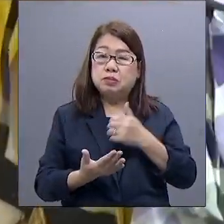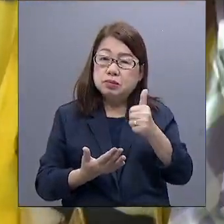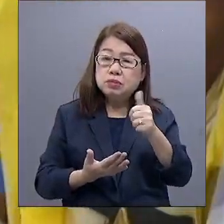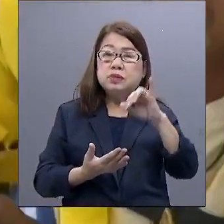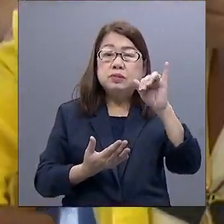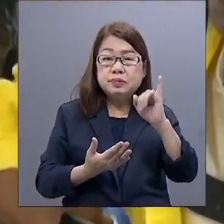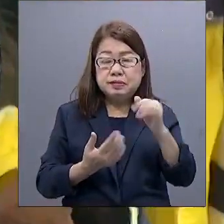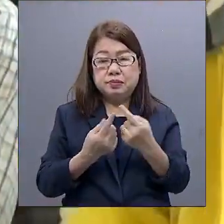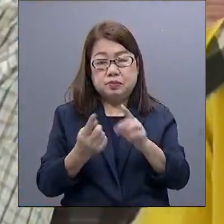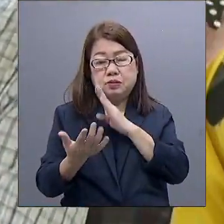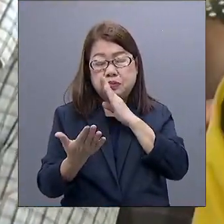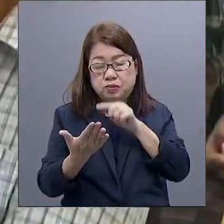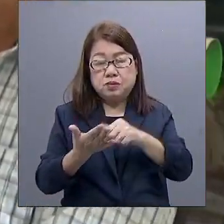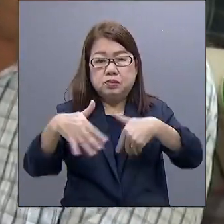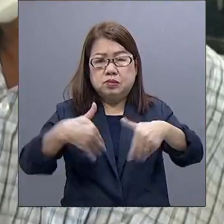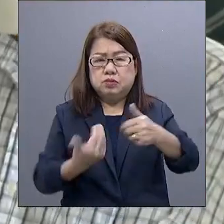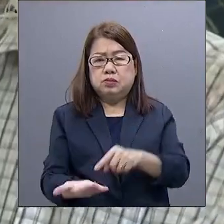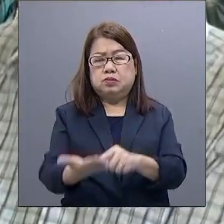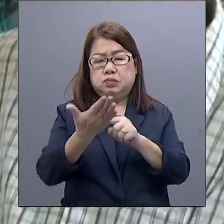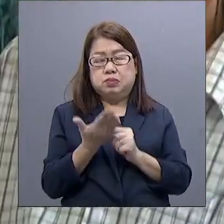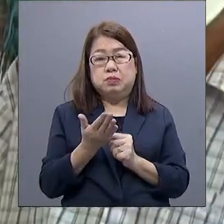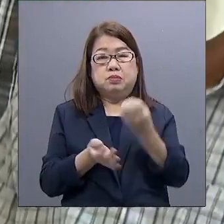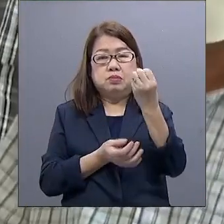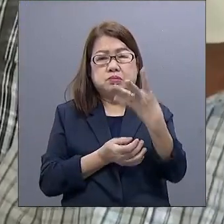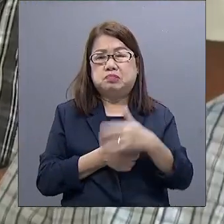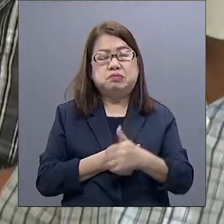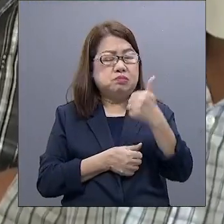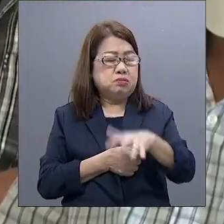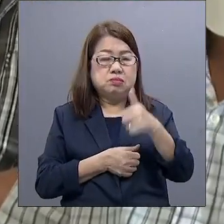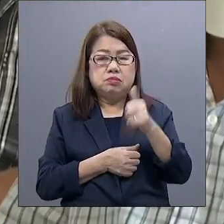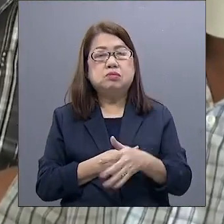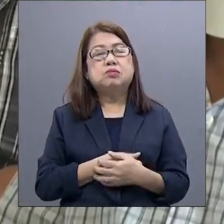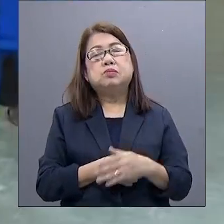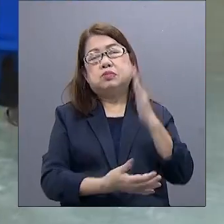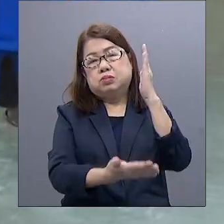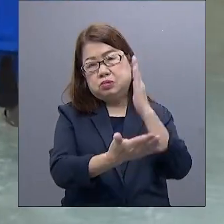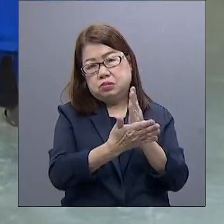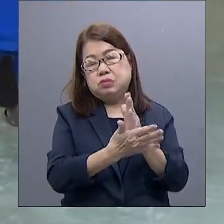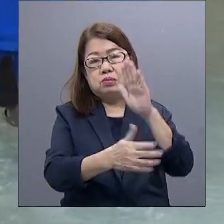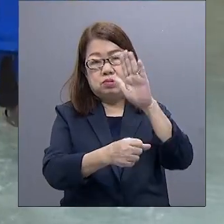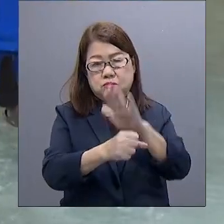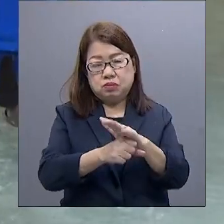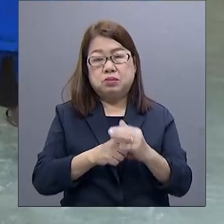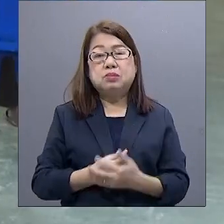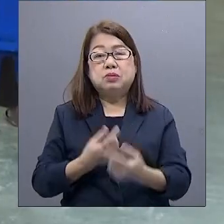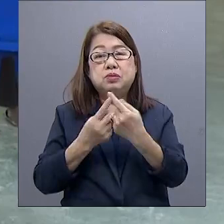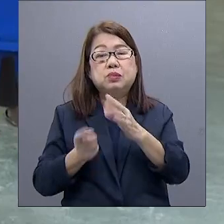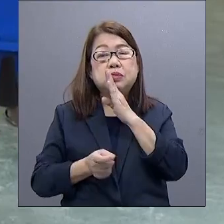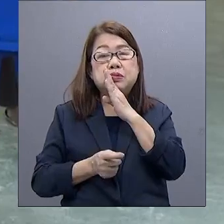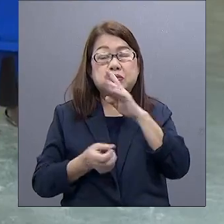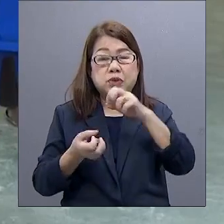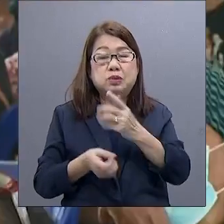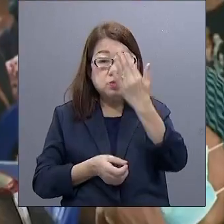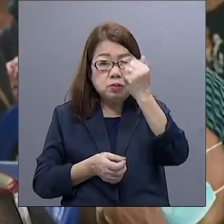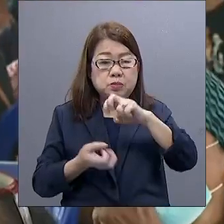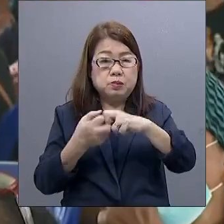่ถาได้ข้อสรุปวาชาบานไม่เหนด้วยก็ไม่สามารถเดินหนากระบวการต่อไปได้ค่ะถ้าในพืนทยมความขัดแย้ง